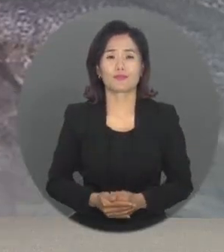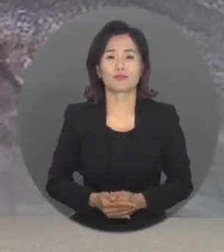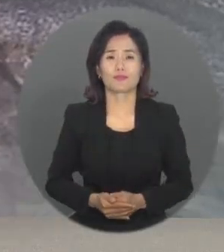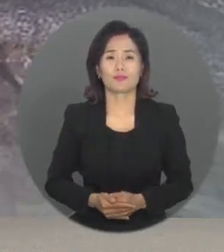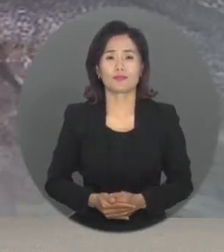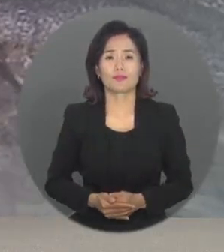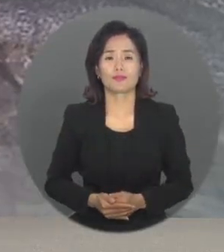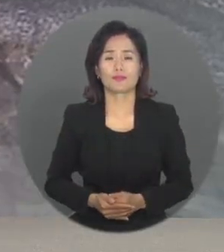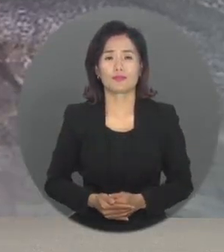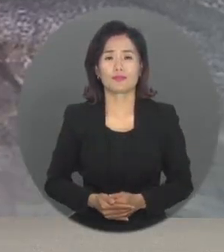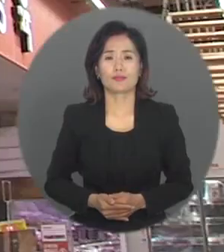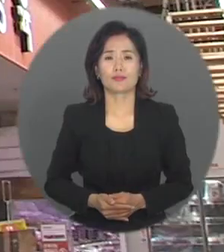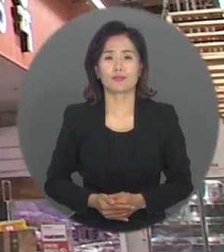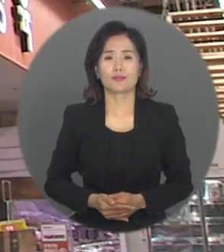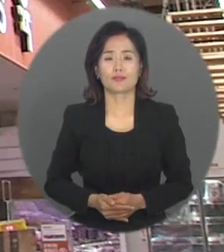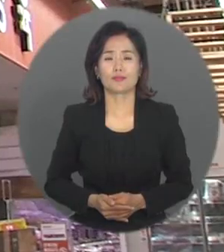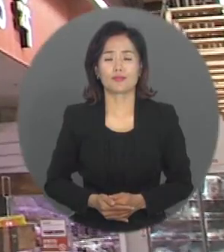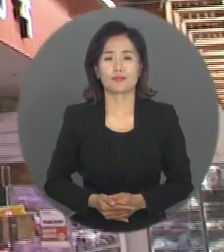천홍희 기자입니다.